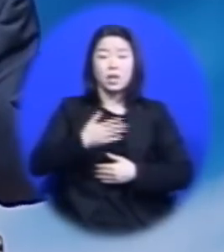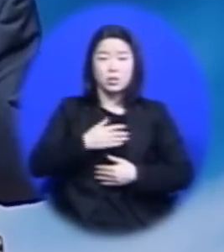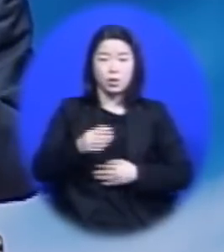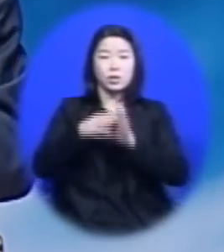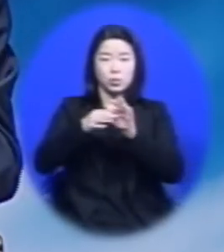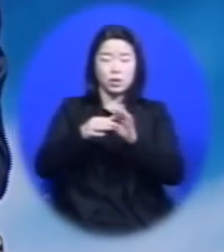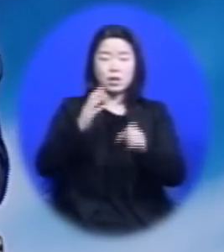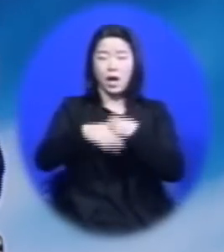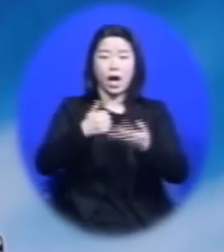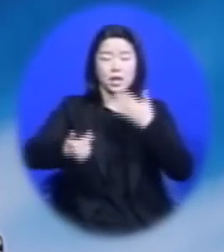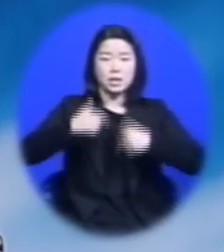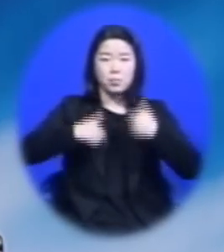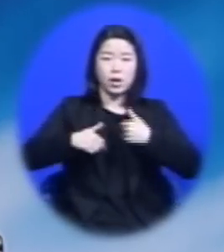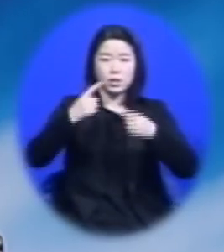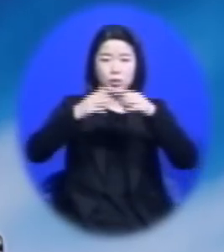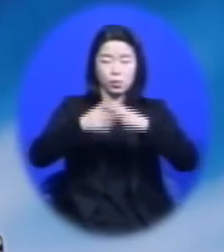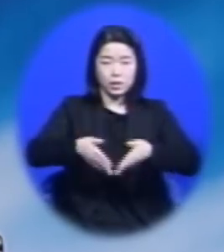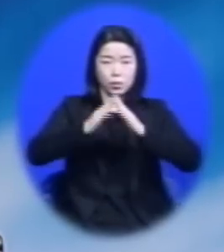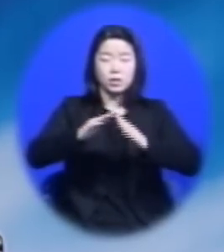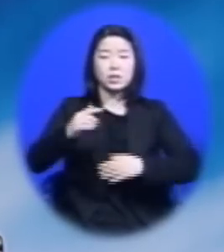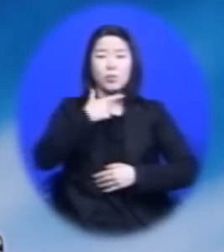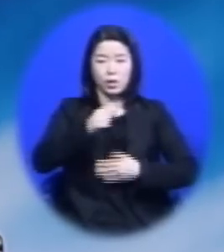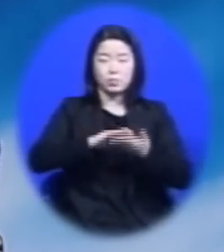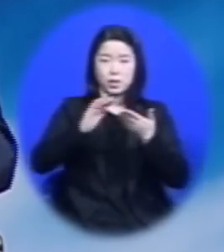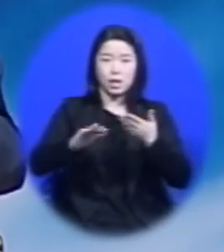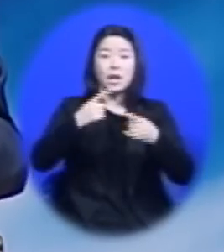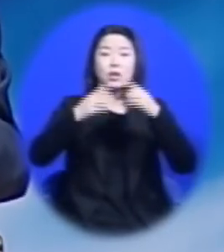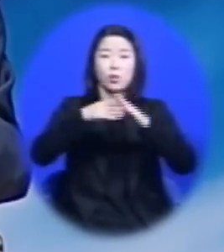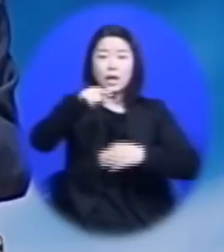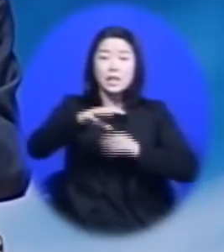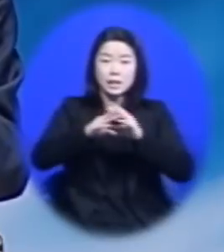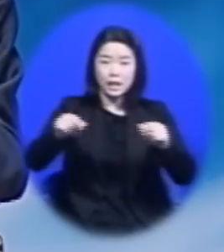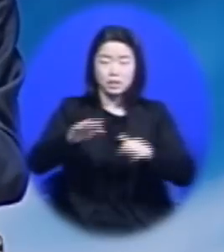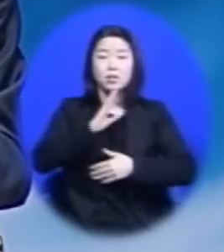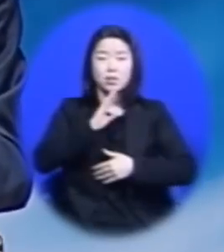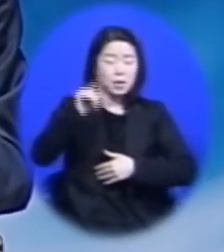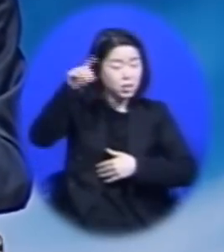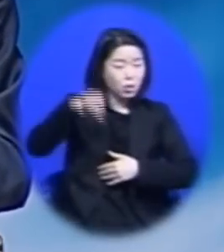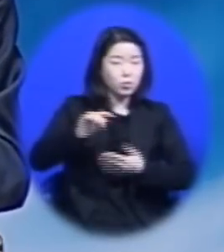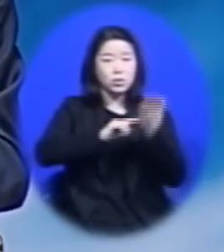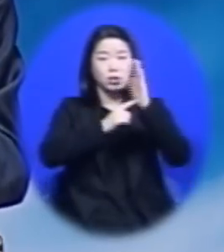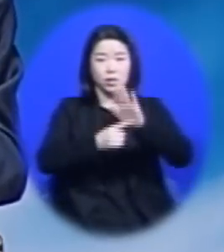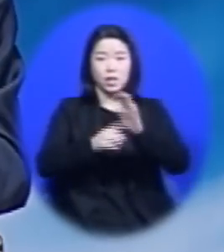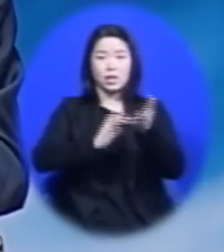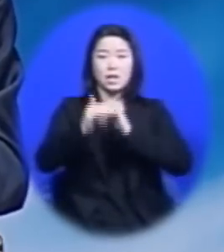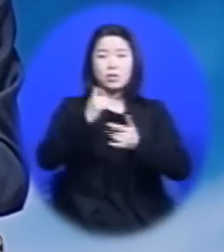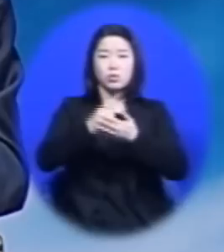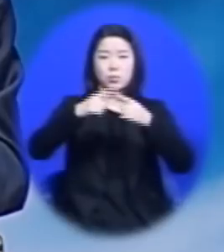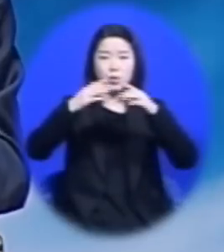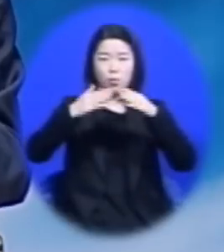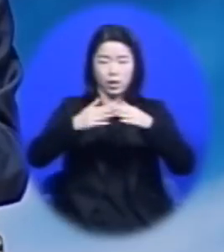하나님의 기뻐하는 교회가 세워지게 되기 원합니다 교회가이 땅에서 정말 천국을 드러내는 예수님의